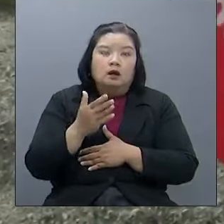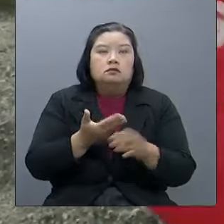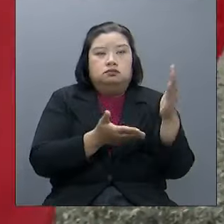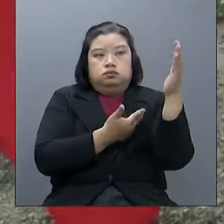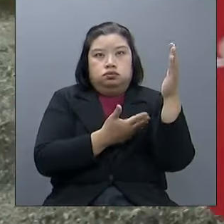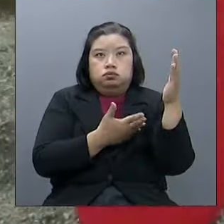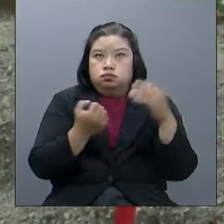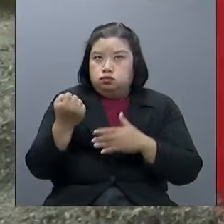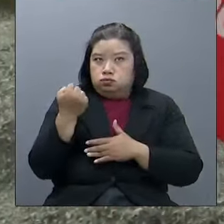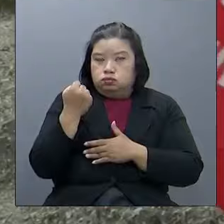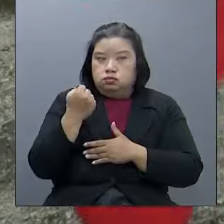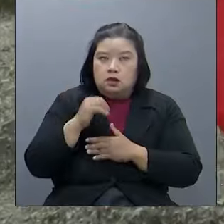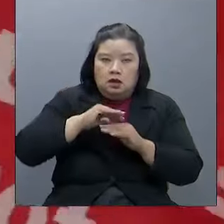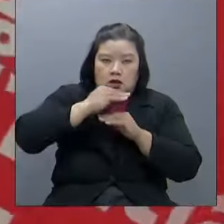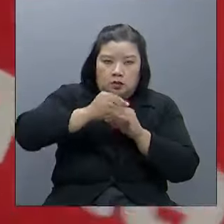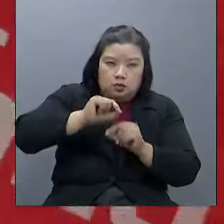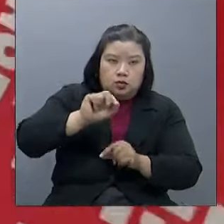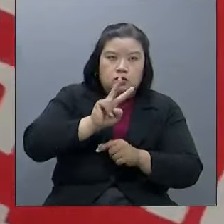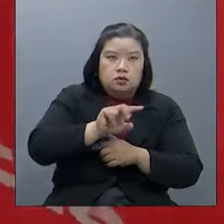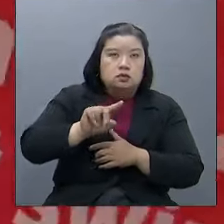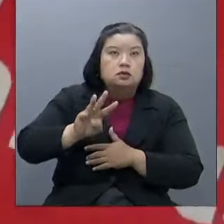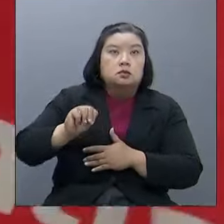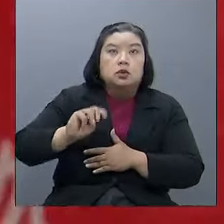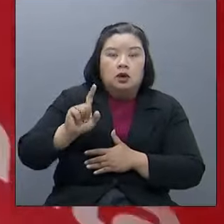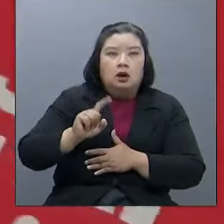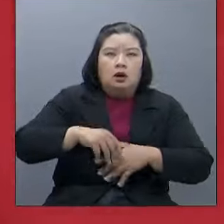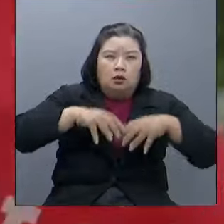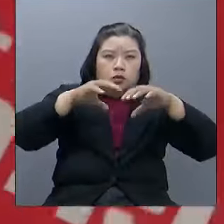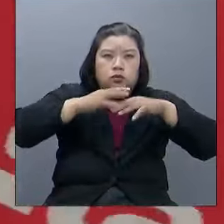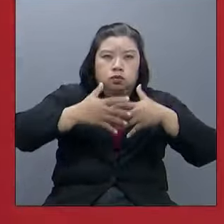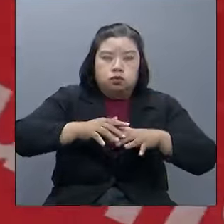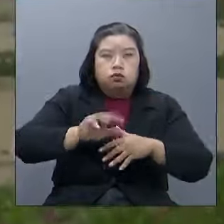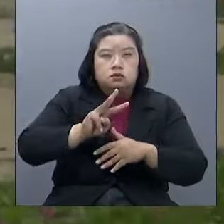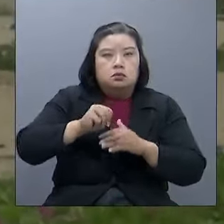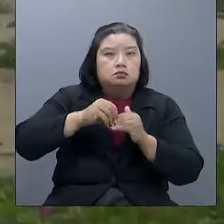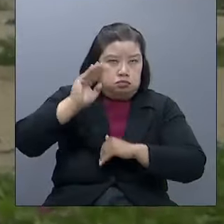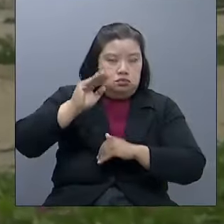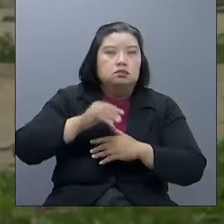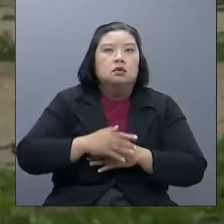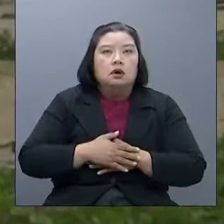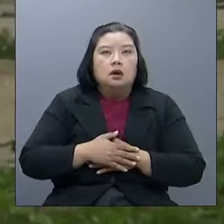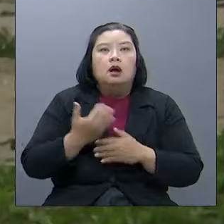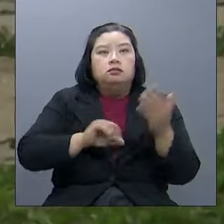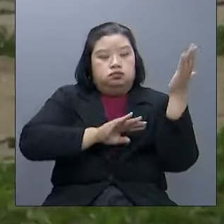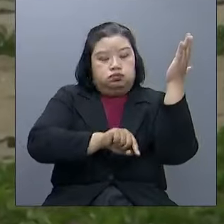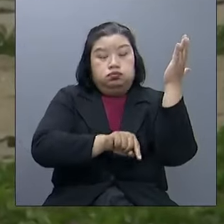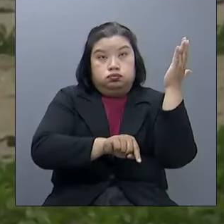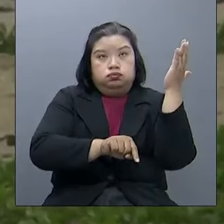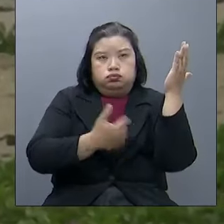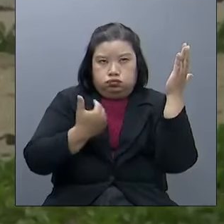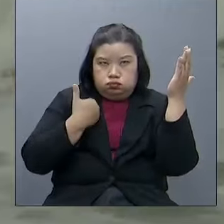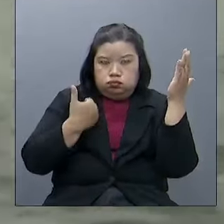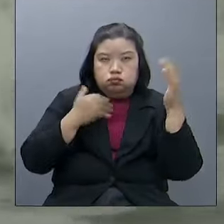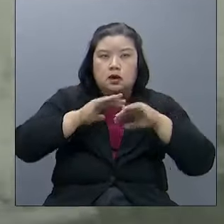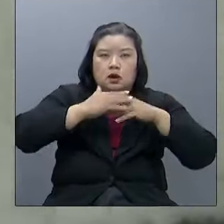คลื่นสูงตั้งแต่2ถึง4เมตรโดยเฉพาะบริเวณที่มีฝนฟ้าคะนองคลื่นสูงมากกว่า4เมตรค่ะส่วนทางด้านฝั่งอันดามันนะคะในบริเวณที่มีฝ